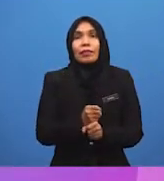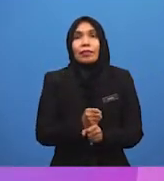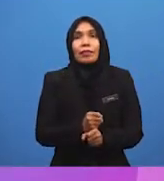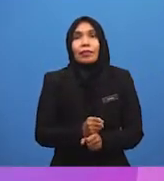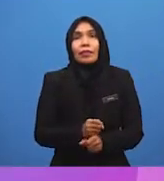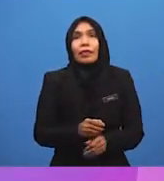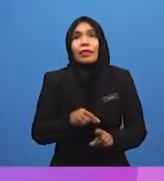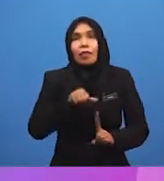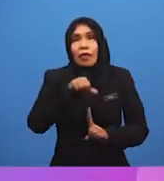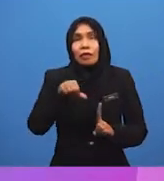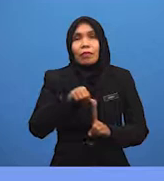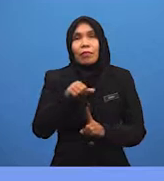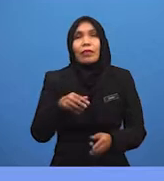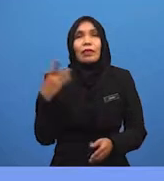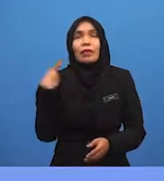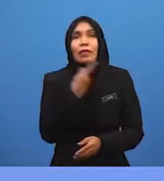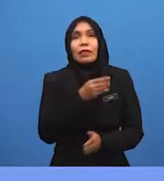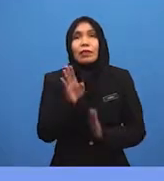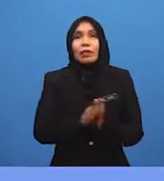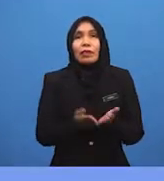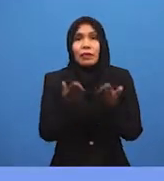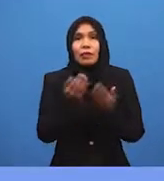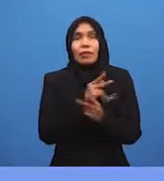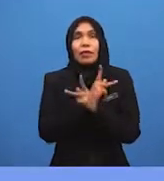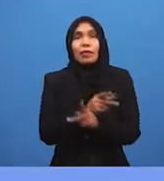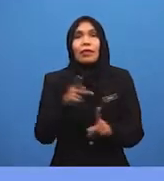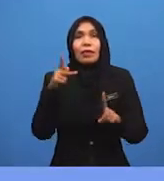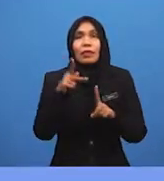berterima kasih kepada warga sekolah, perkara